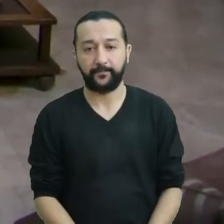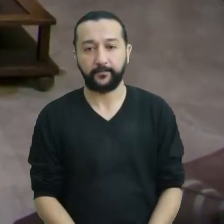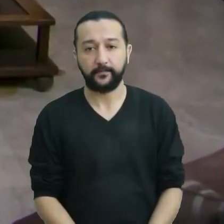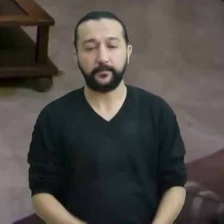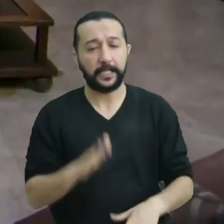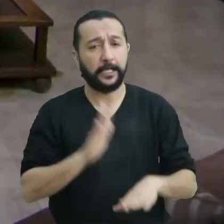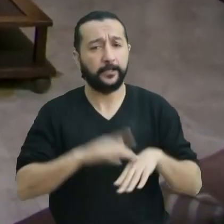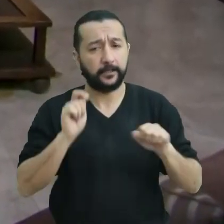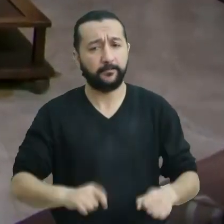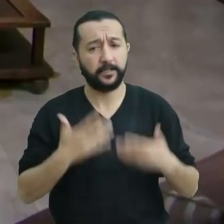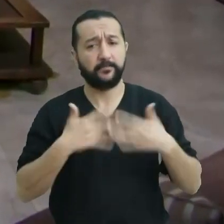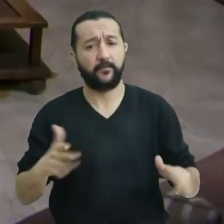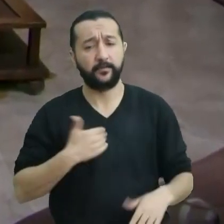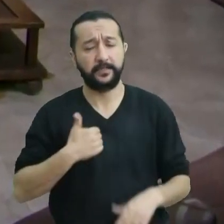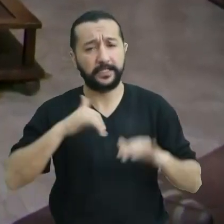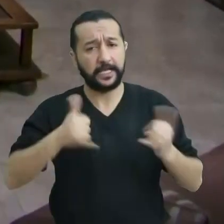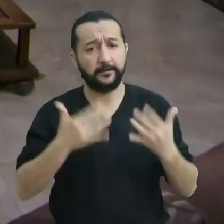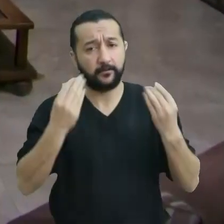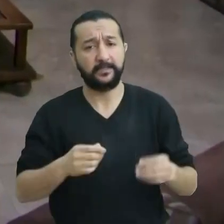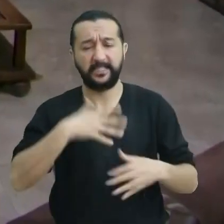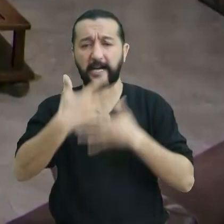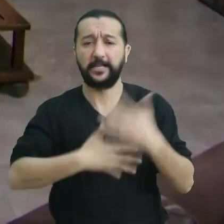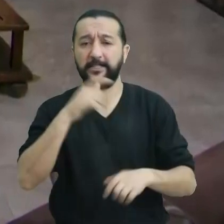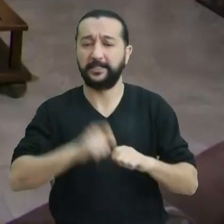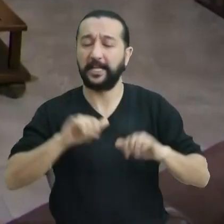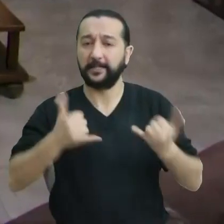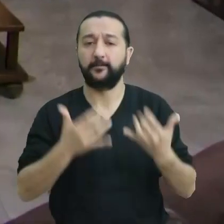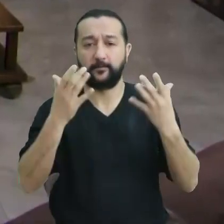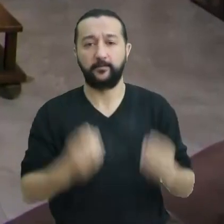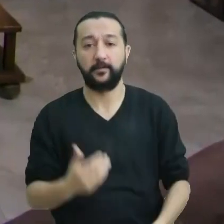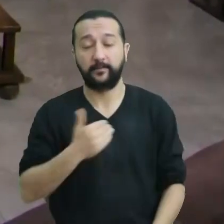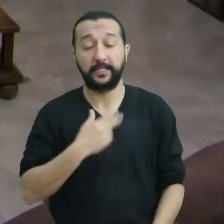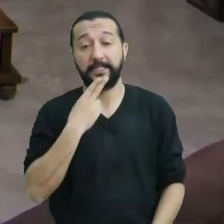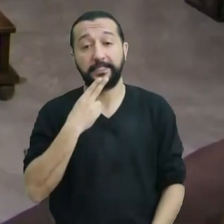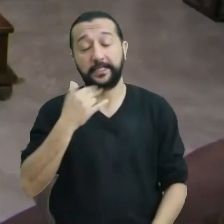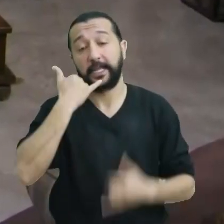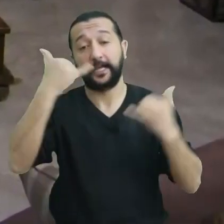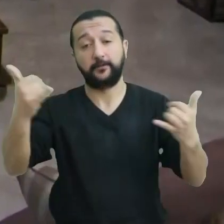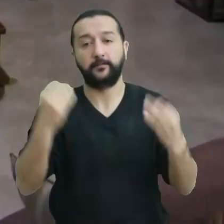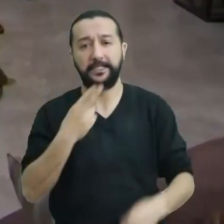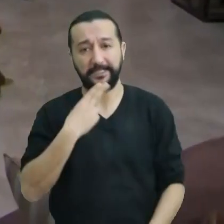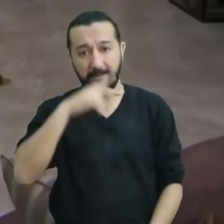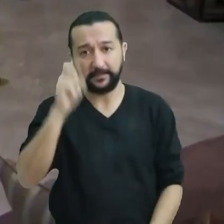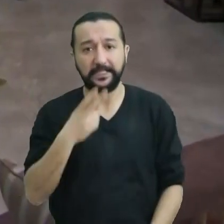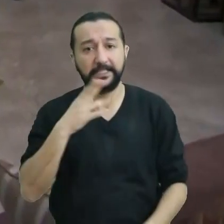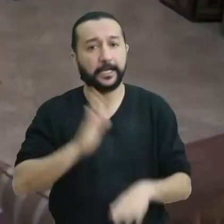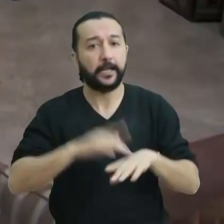Ne yapacağız Nurhan mahvolduk biz. İş iyice çığırından çıktı. Ben kızları imdada çağırıyorum. Kızlar mı? Evet. Kızlar ne yapacak ya? Ne bileyim